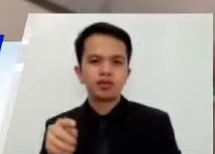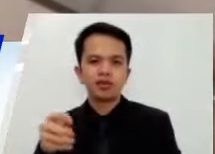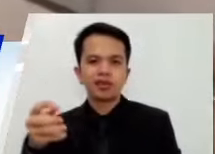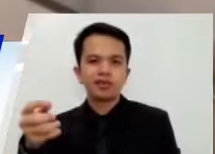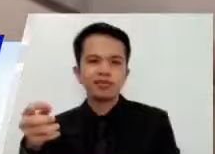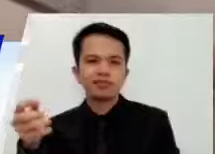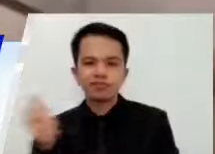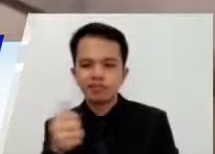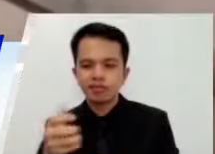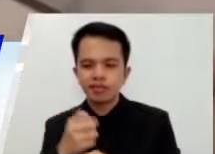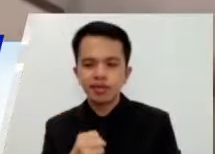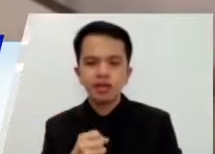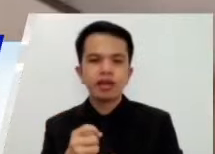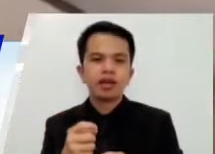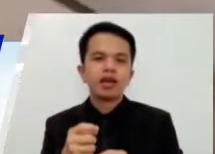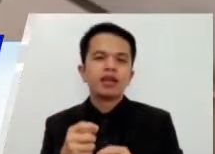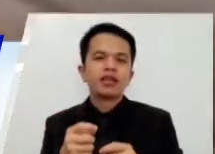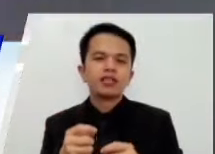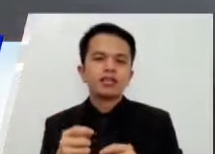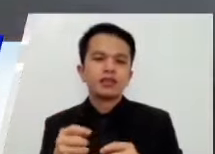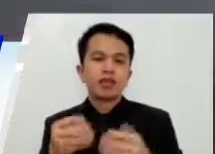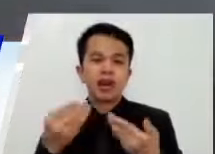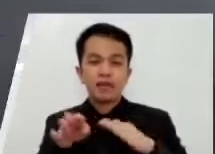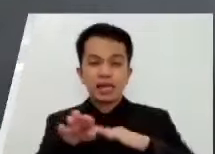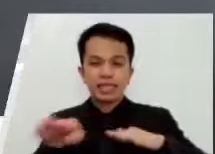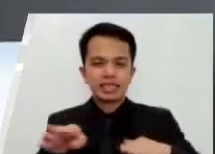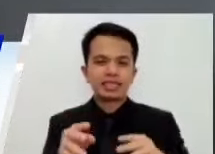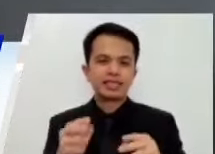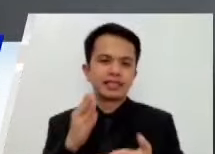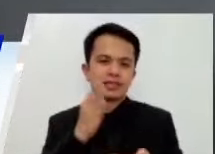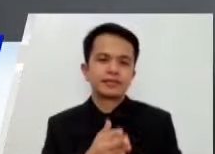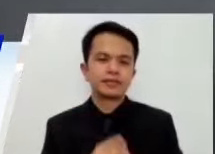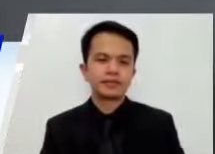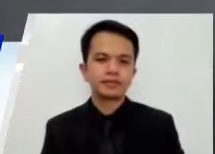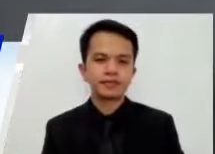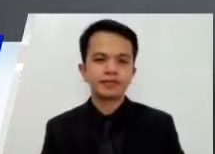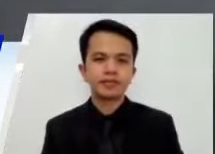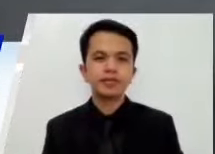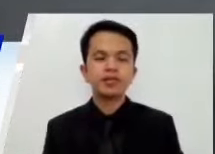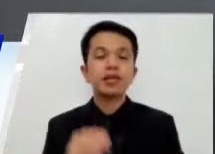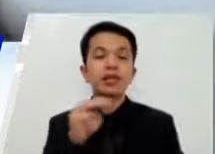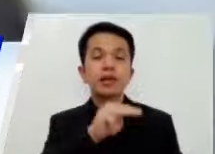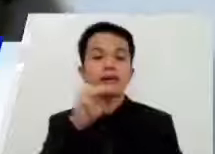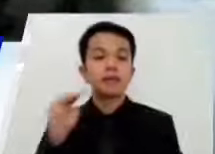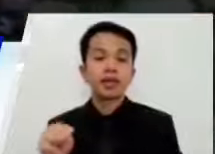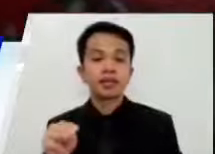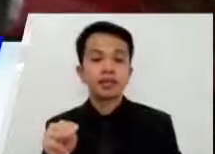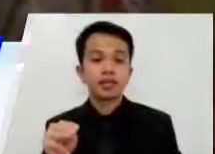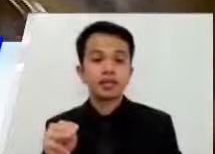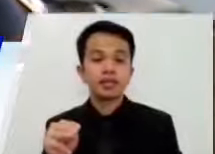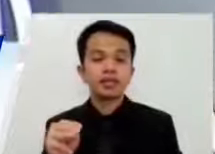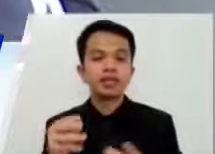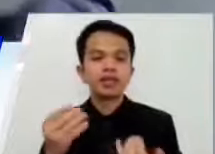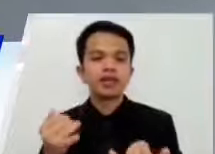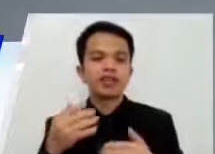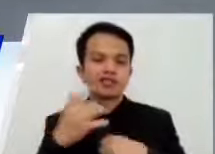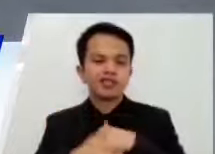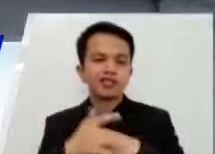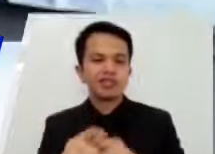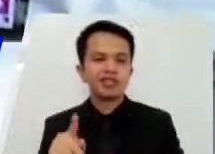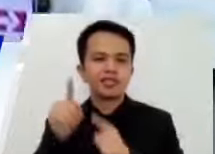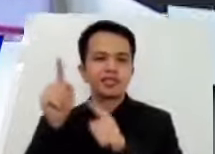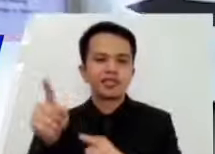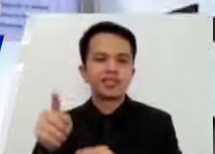rin magkaroon ng congestion dito sa airport. Sa Manila Northport Terminal naman, maagang nagtungo sina JPEN at